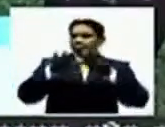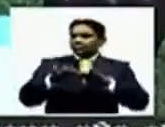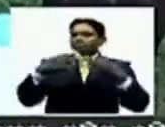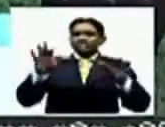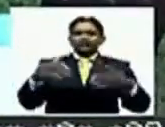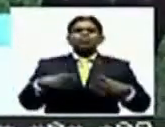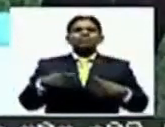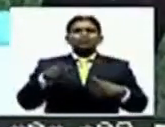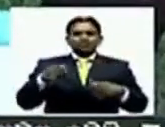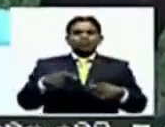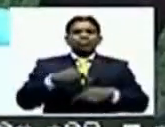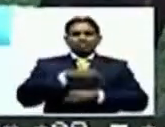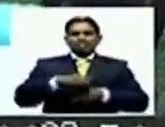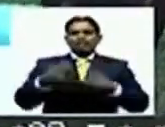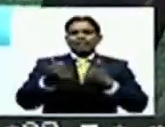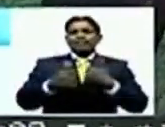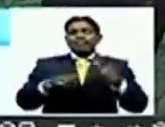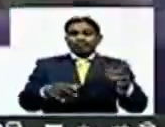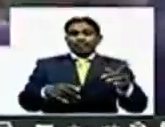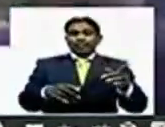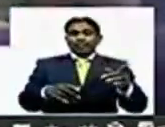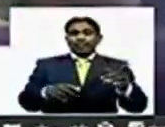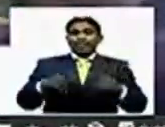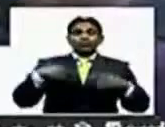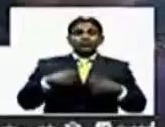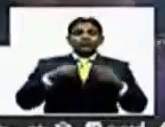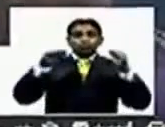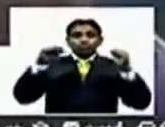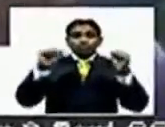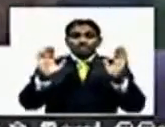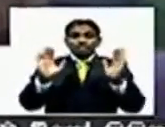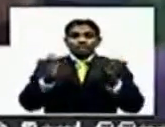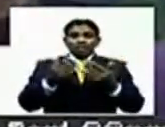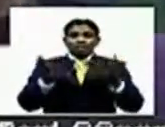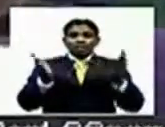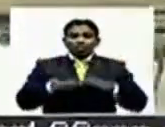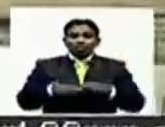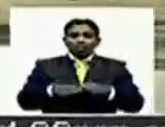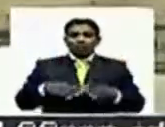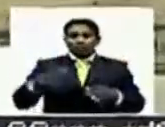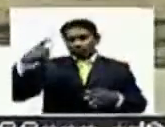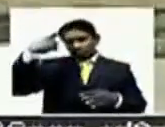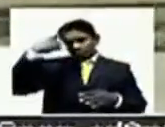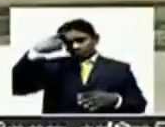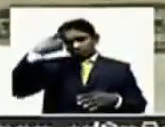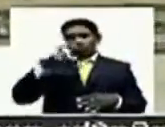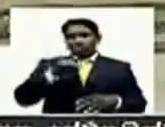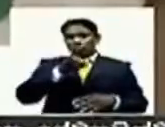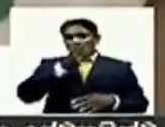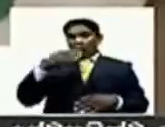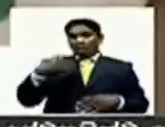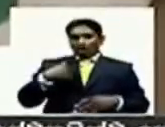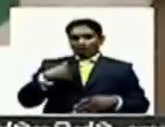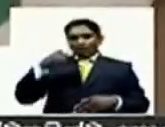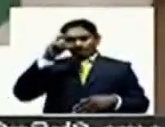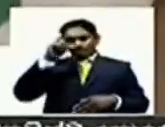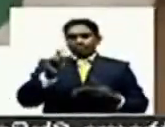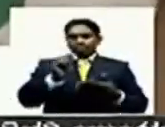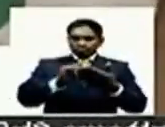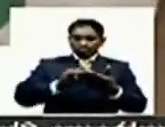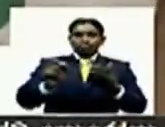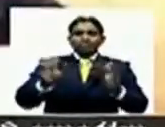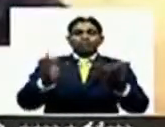කර තිබුණා. සත්‍යග්‍රහය වෙත පැමිණි පිරිස් උෂ්ණත්වය මැන බලා ලියාපදිංචි කළා. මේ සත්‍යග්‍රහයට වලව වම්